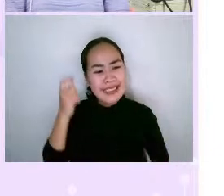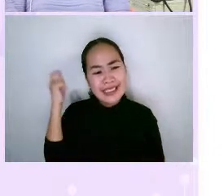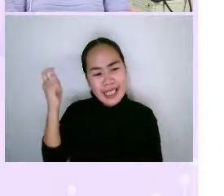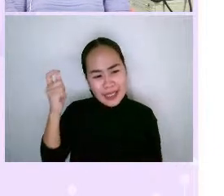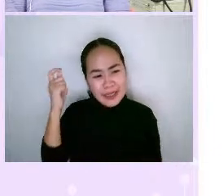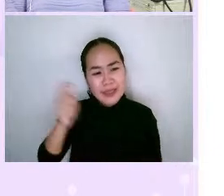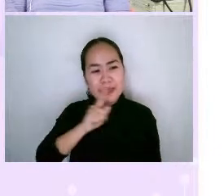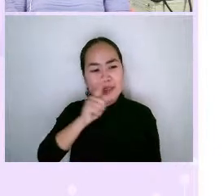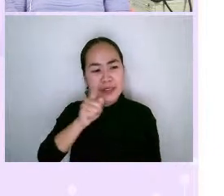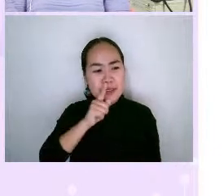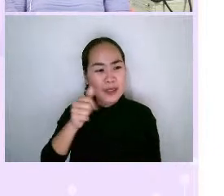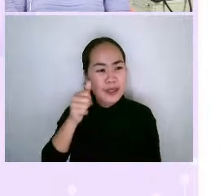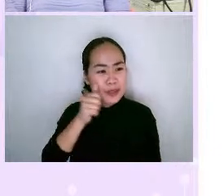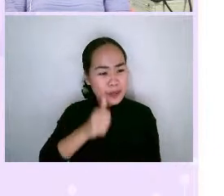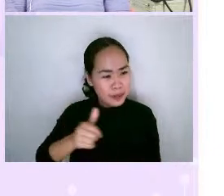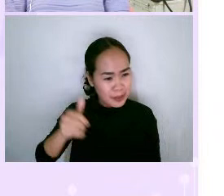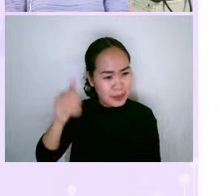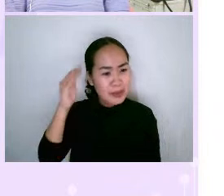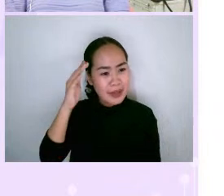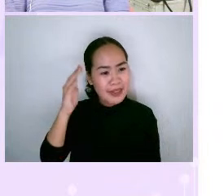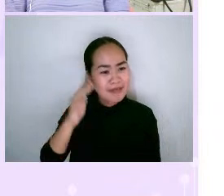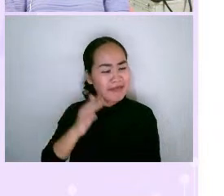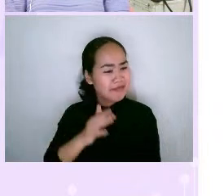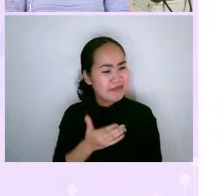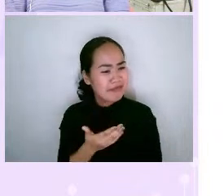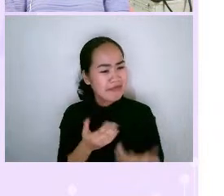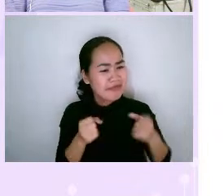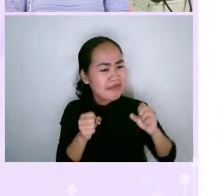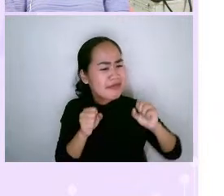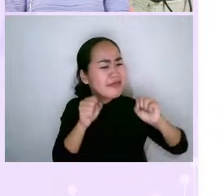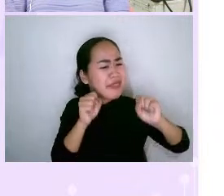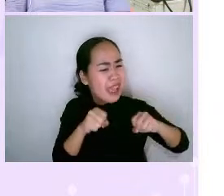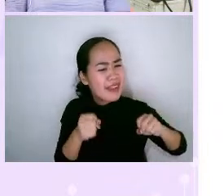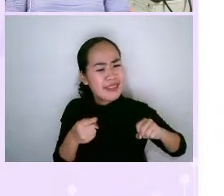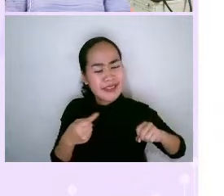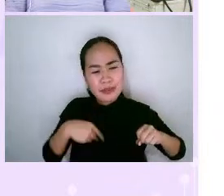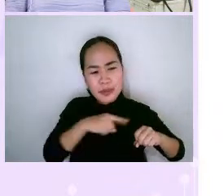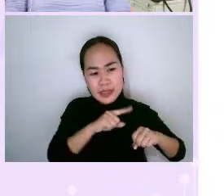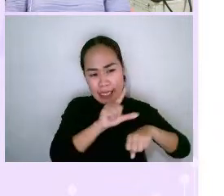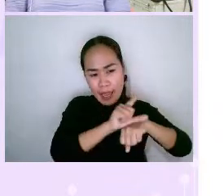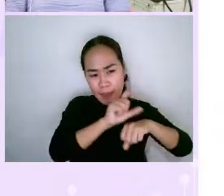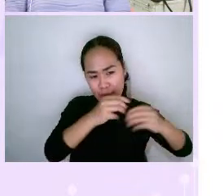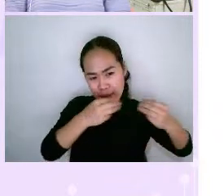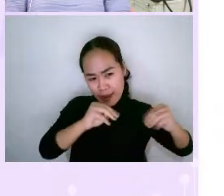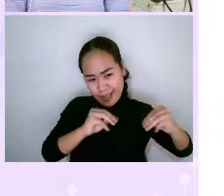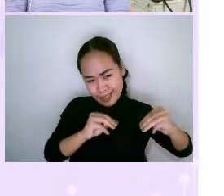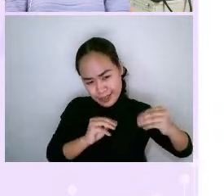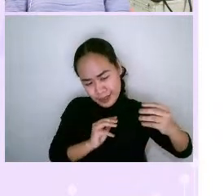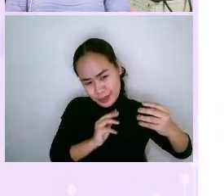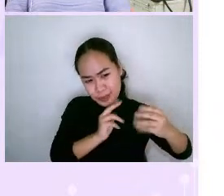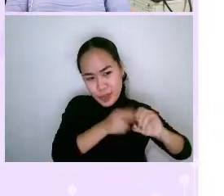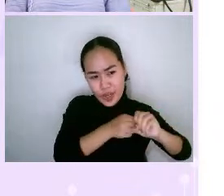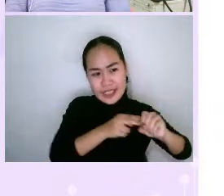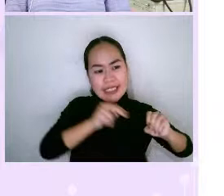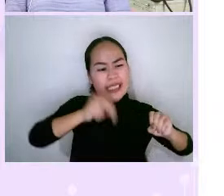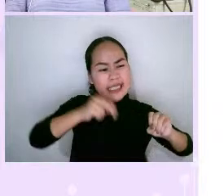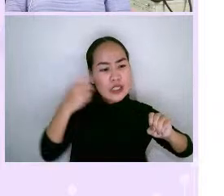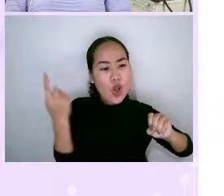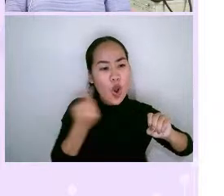mga kababaihan na kaya nating makapasok sa labor market. Kailangan lamang ng tamang mga skill